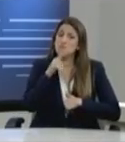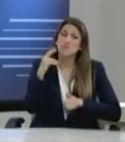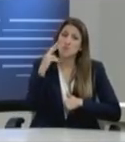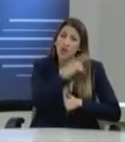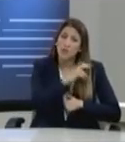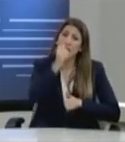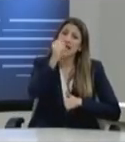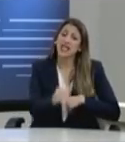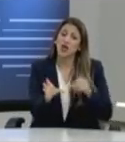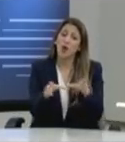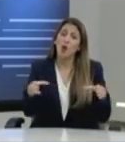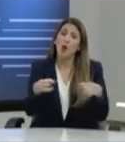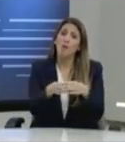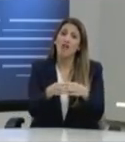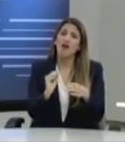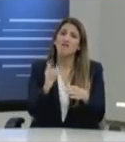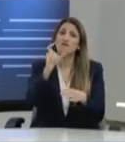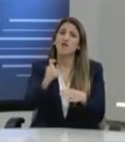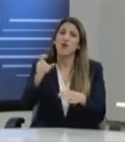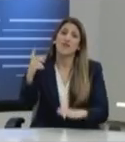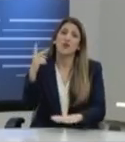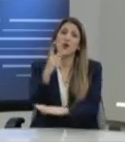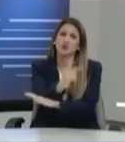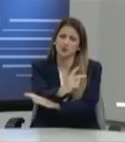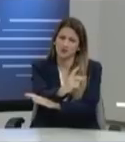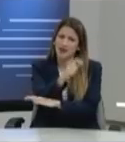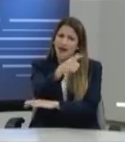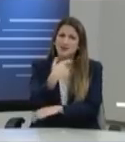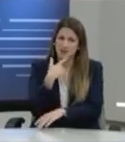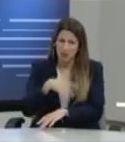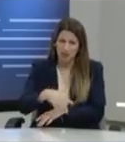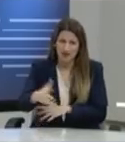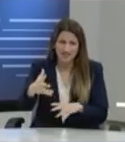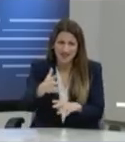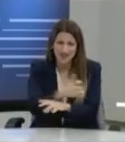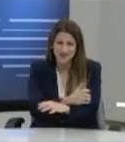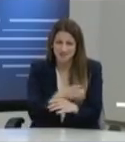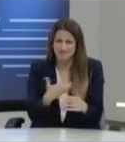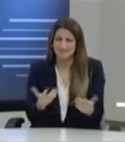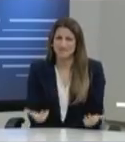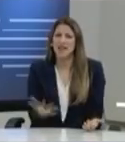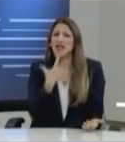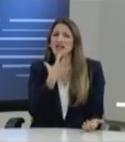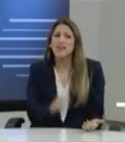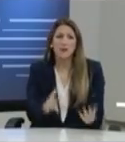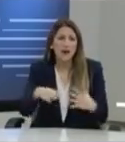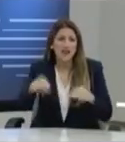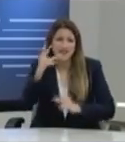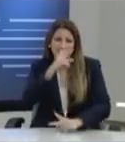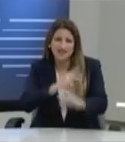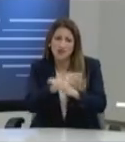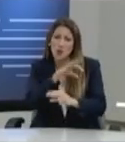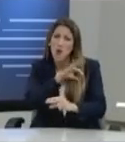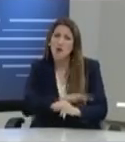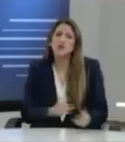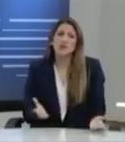είπα, στο βαθμό που εσείς ο ίδιος προεξοφλείτε το εκλογικό αποτέλεσμα, γιατί μπαίνετε σε αυτή τη συζήτηση? Τι